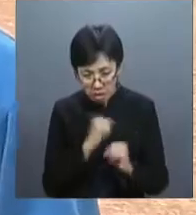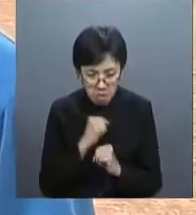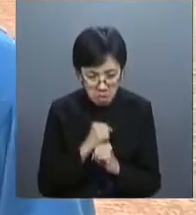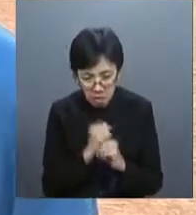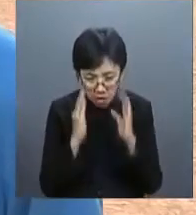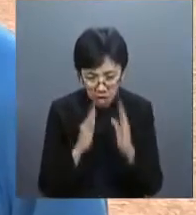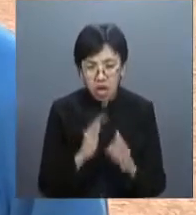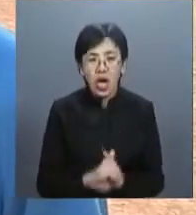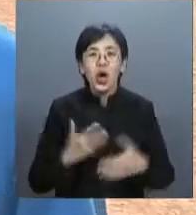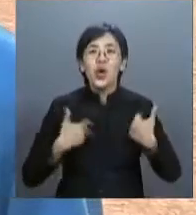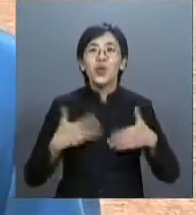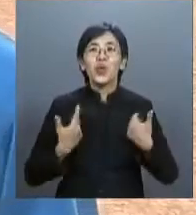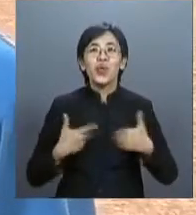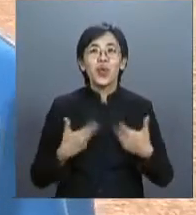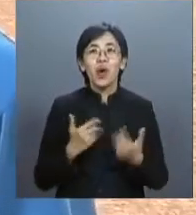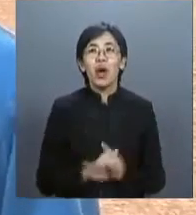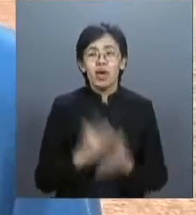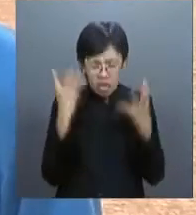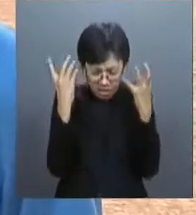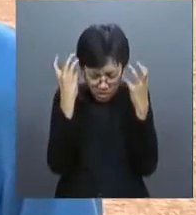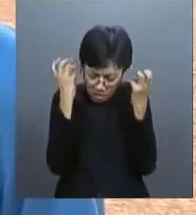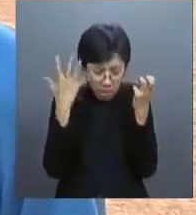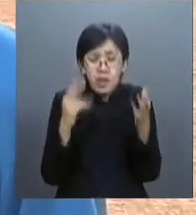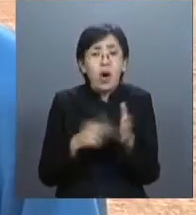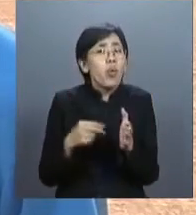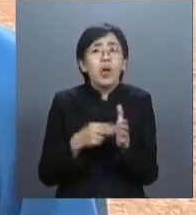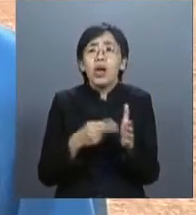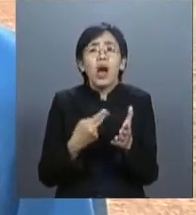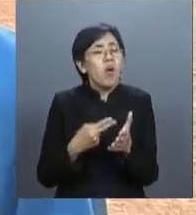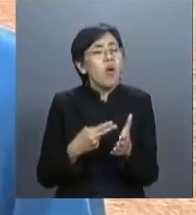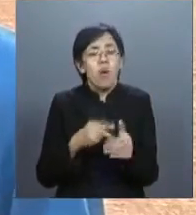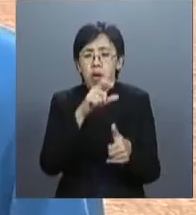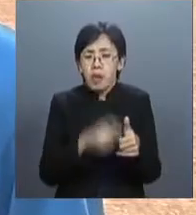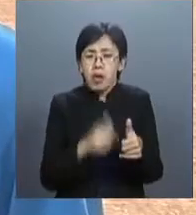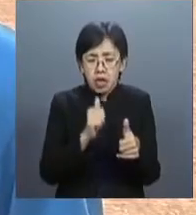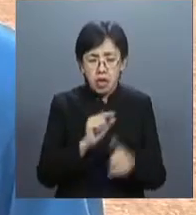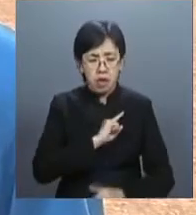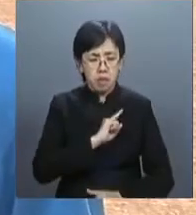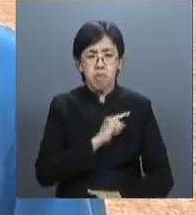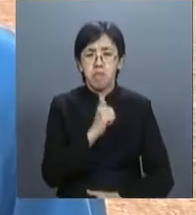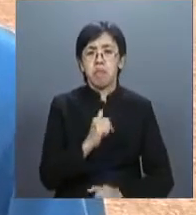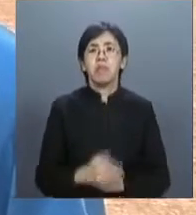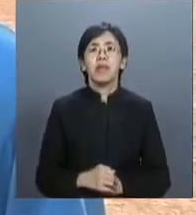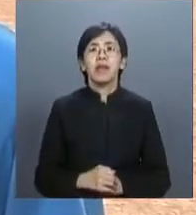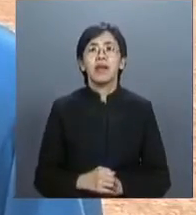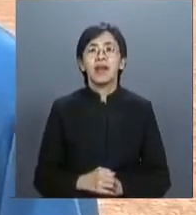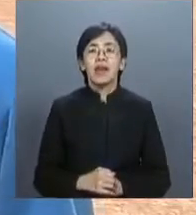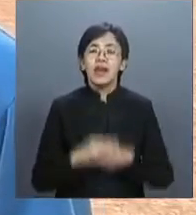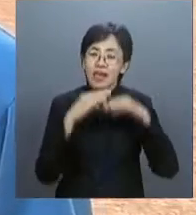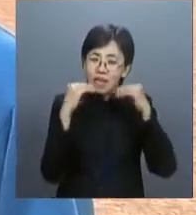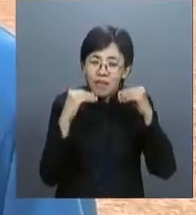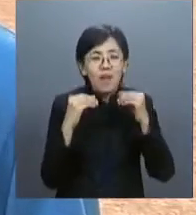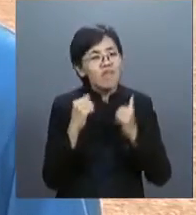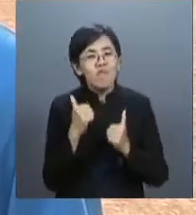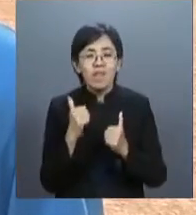นที่มีความสนุกสนานไม่ซีเรียสอะไรเลยเป็นเด็กดีมีวินัยนะครับมีอารมณ์ดีและเป็นที่รัก